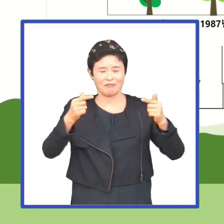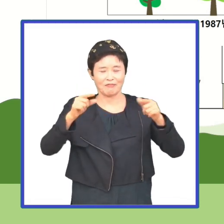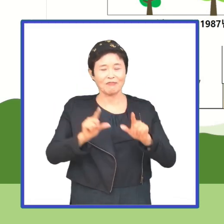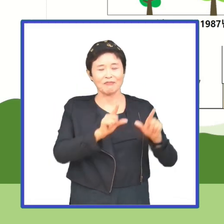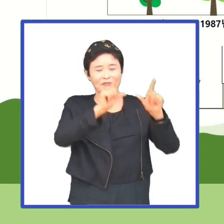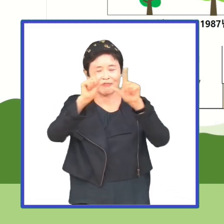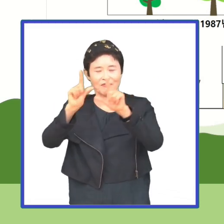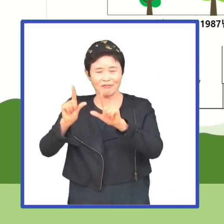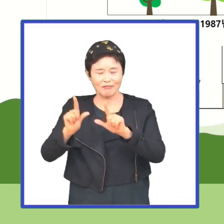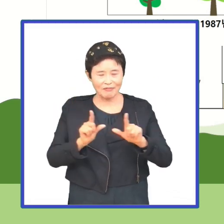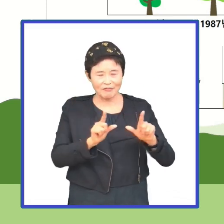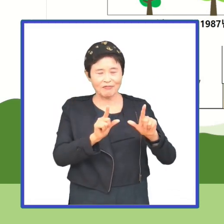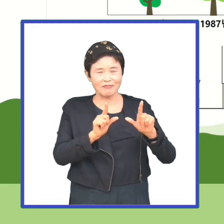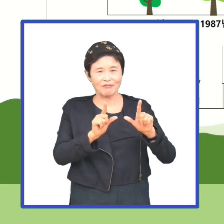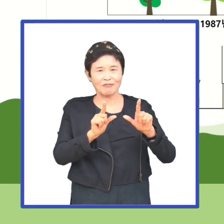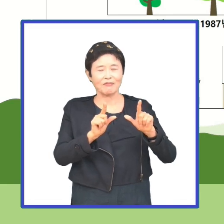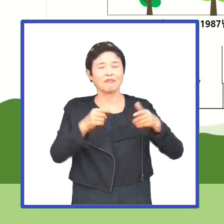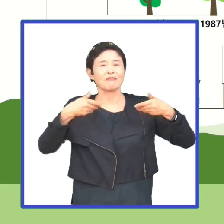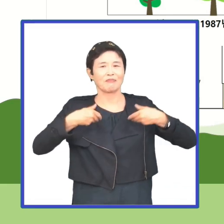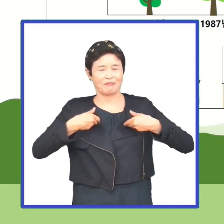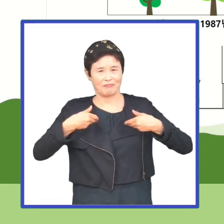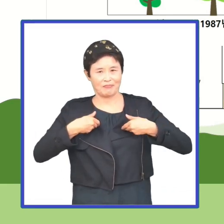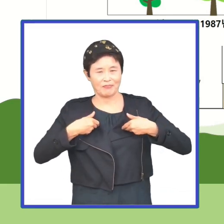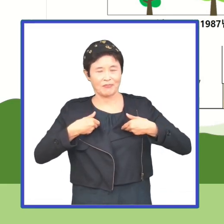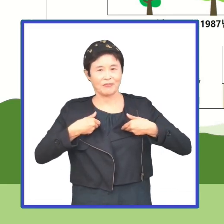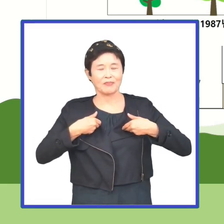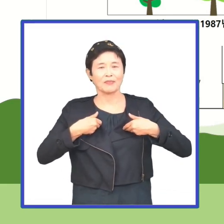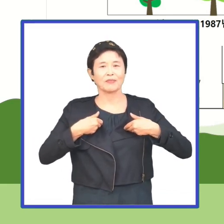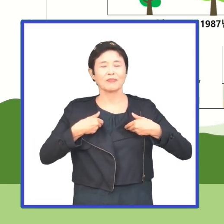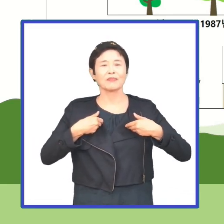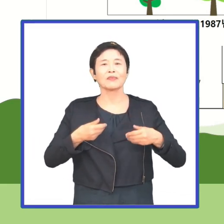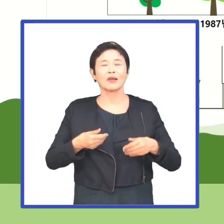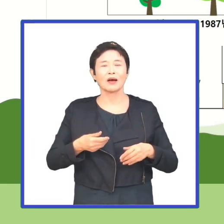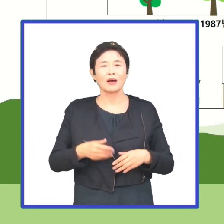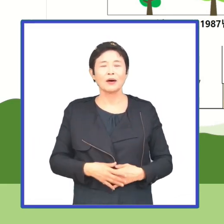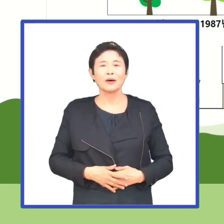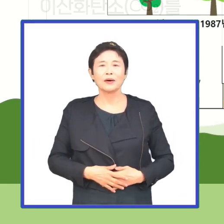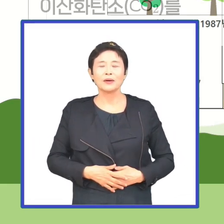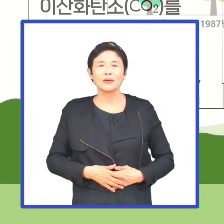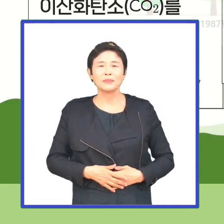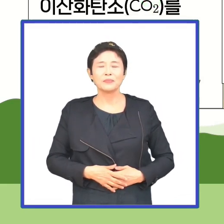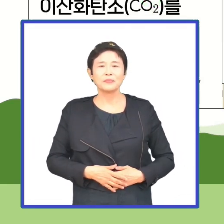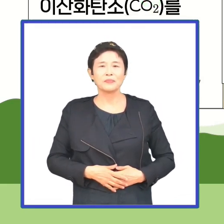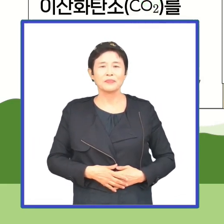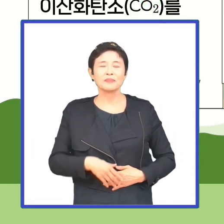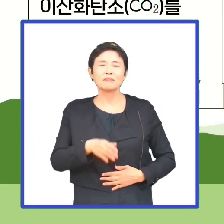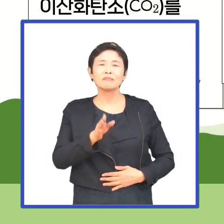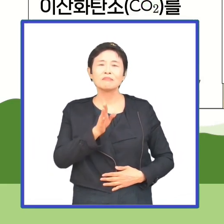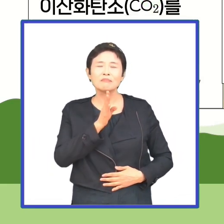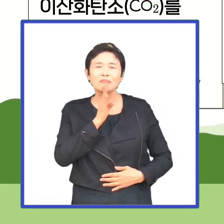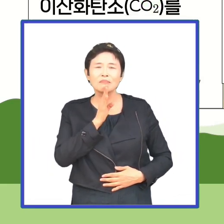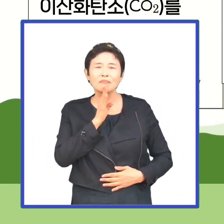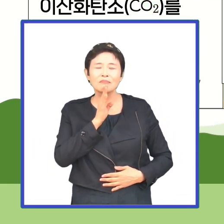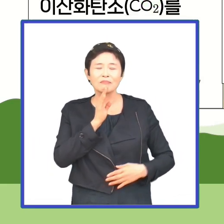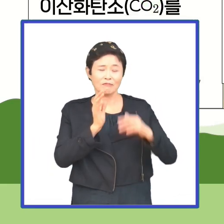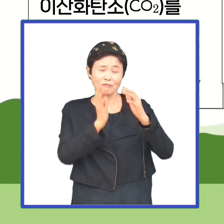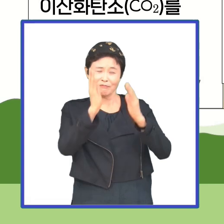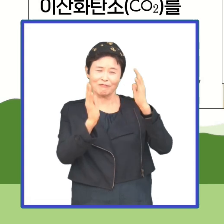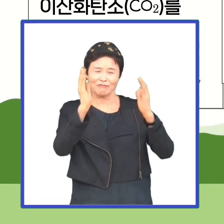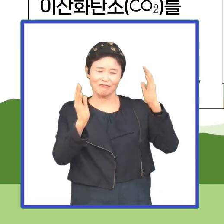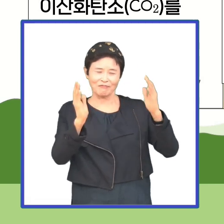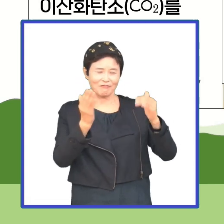때문에 이러한 것들도 필요합니다. 그러나 마지막으로 우리가 실제 이러한 숲 가꾸기를